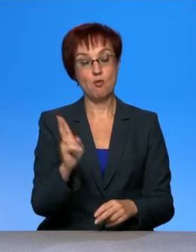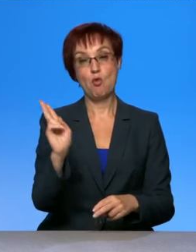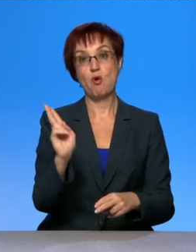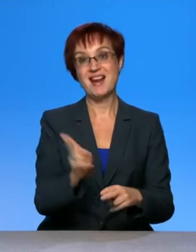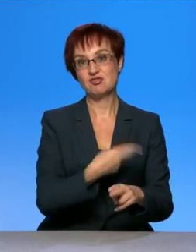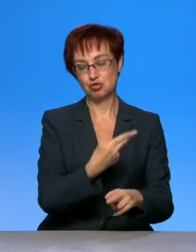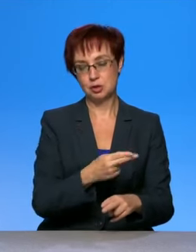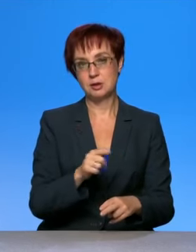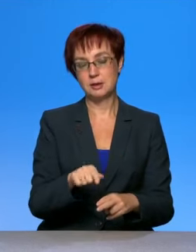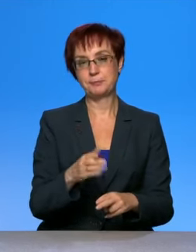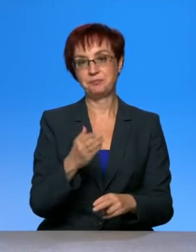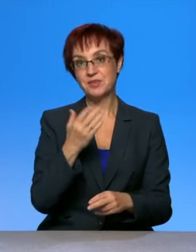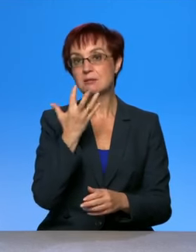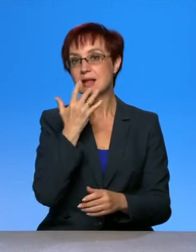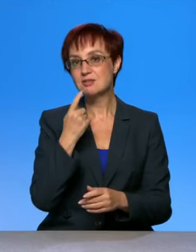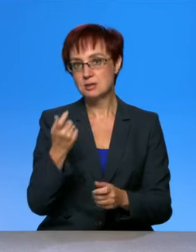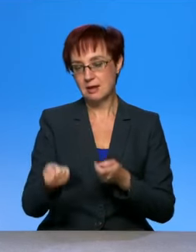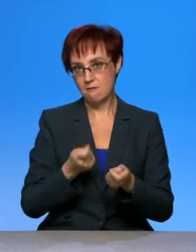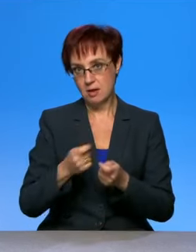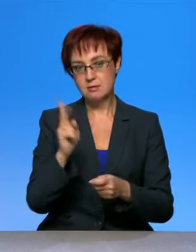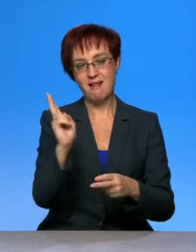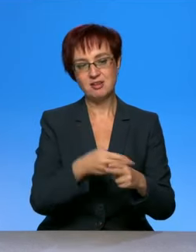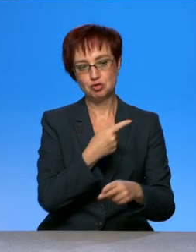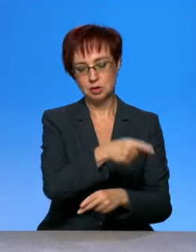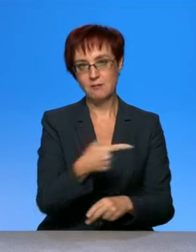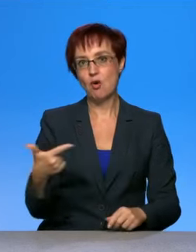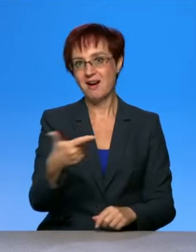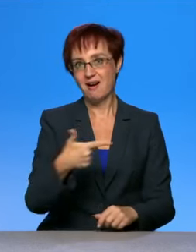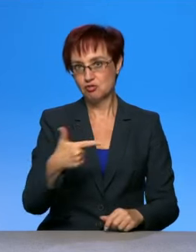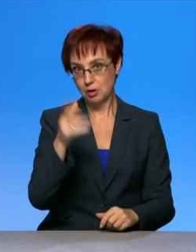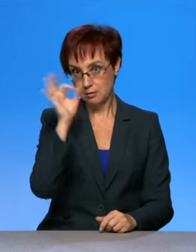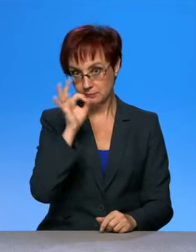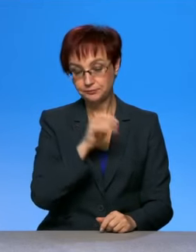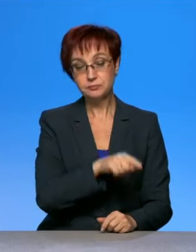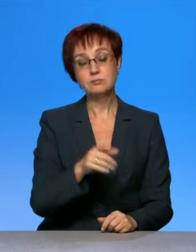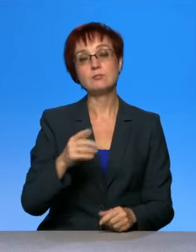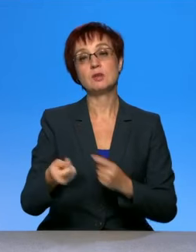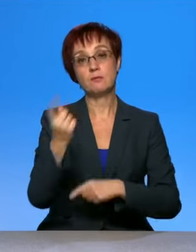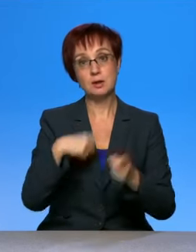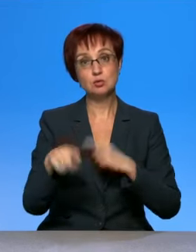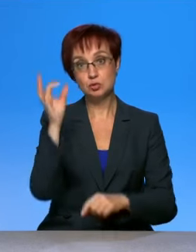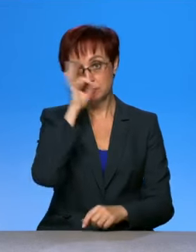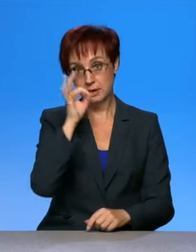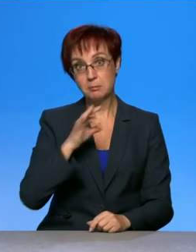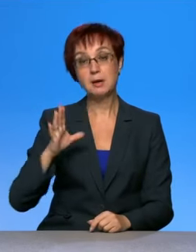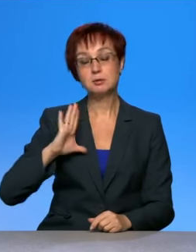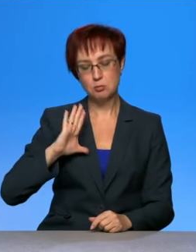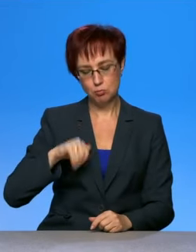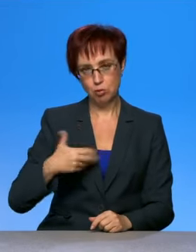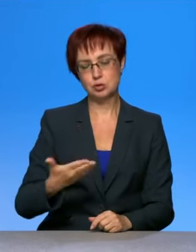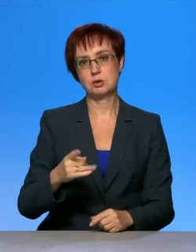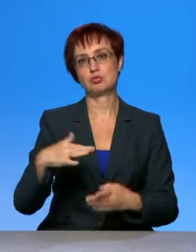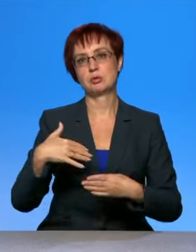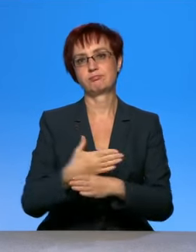власть он вернулся в Германию в послевоенную разгрома нацистского режима человеком с определёнными